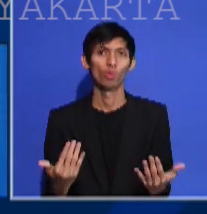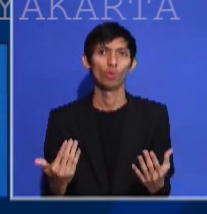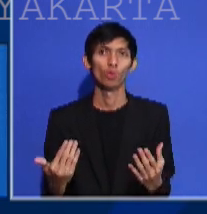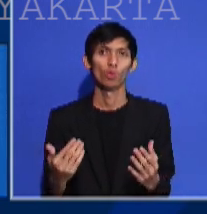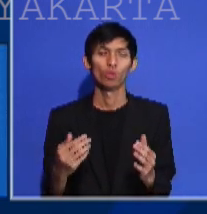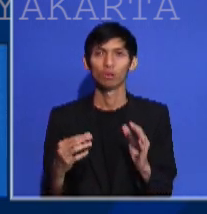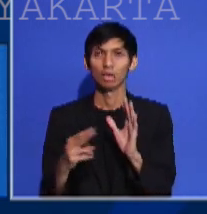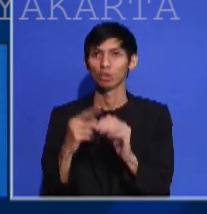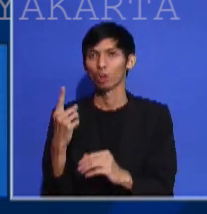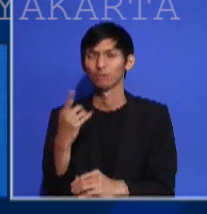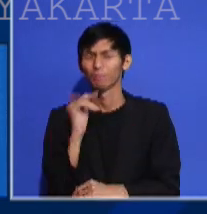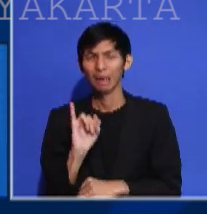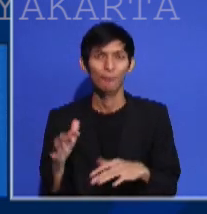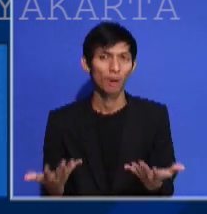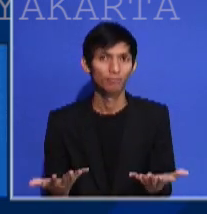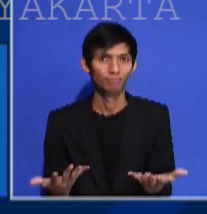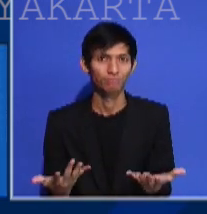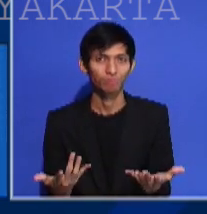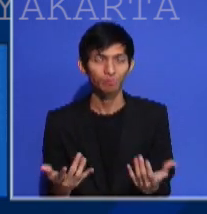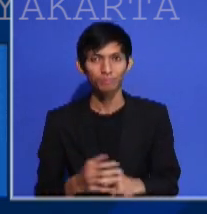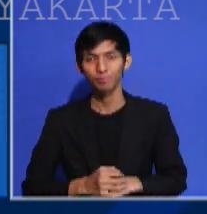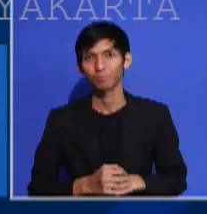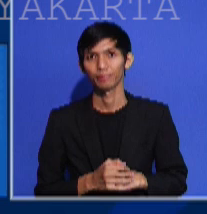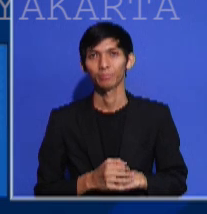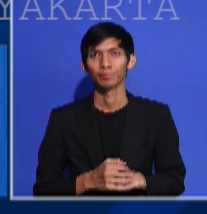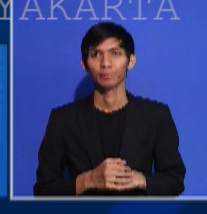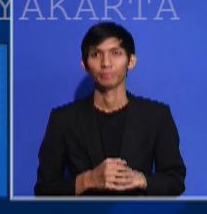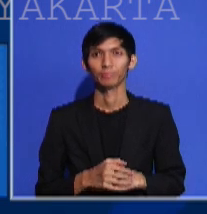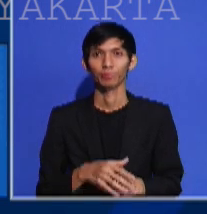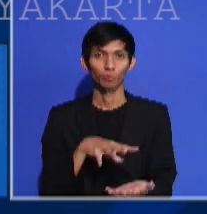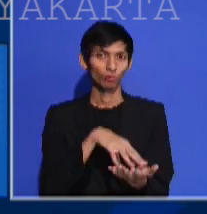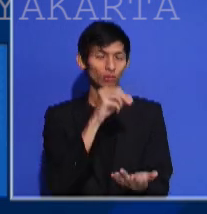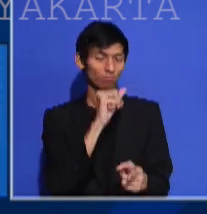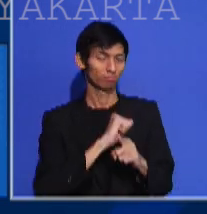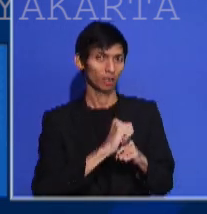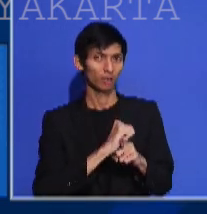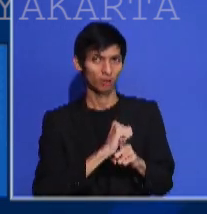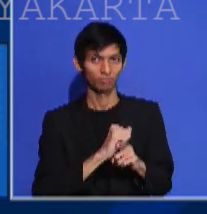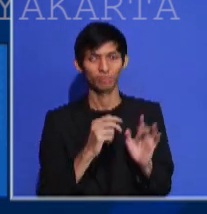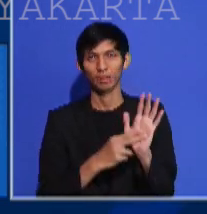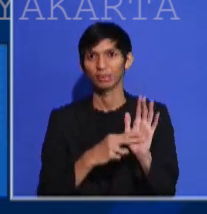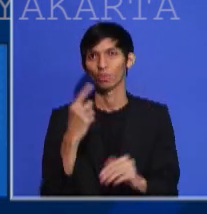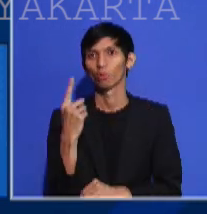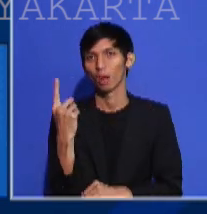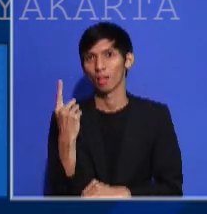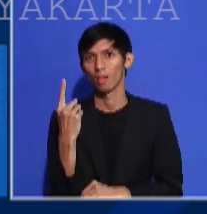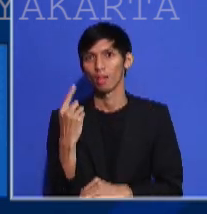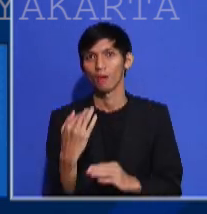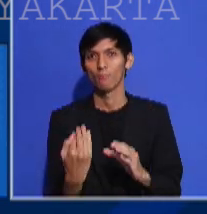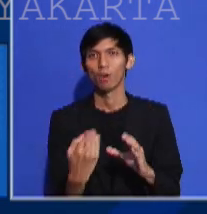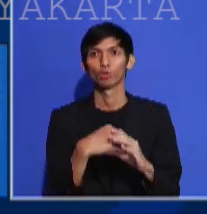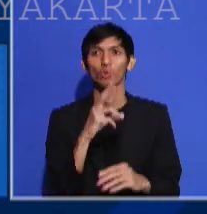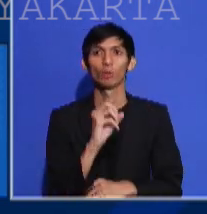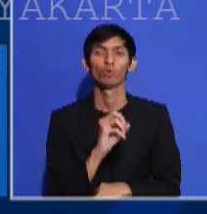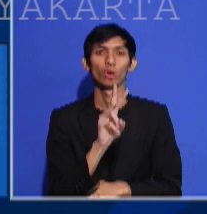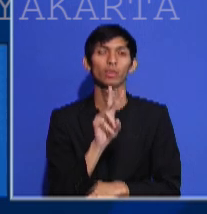k boleh diceritakan Oke untuk pemusatan di platnas saya sudah masuk dari tahun 2023